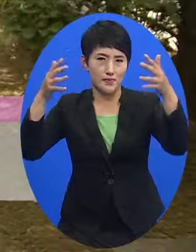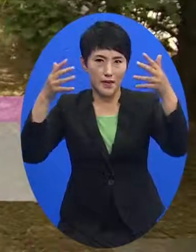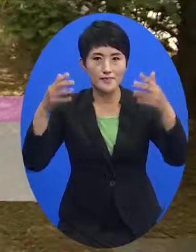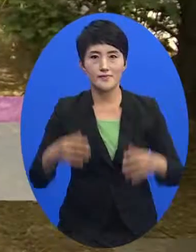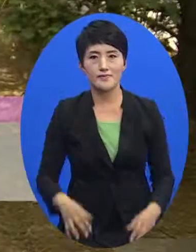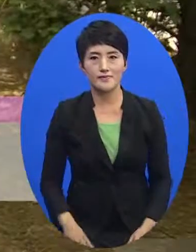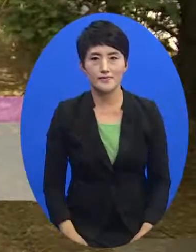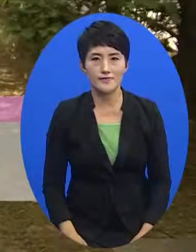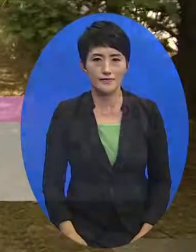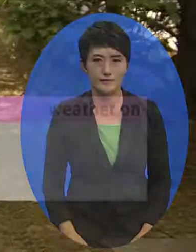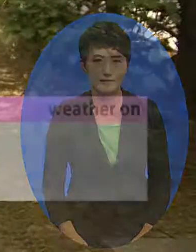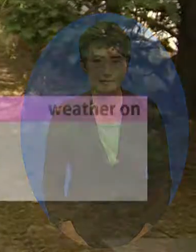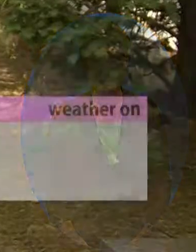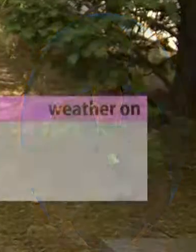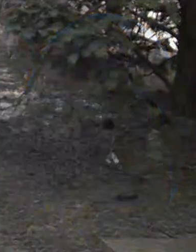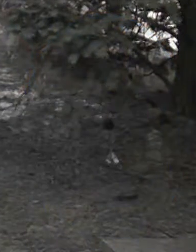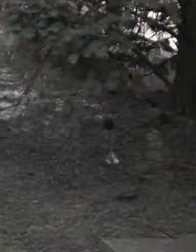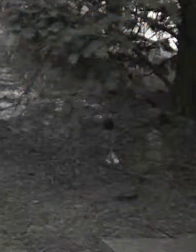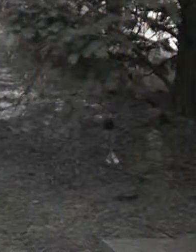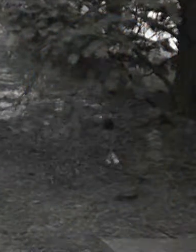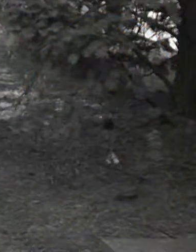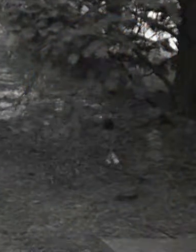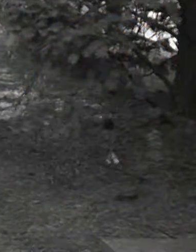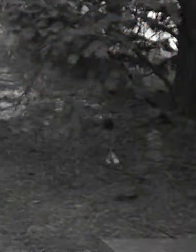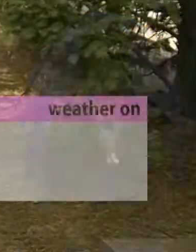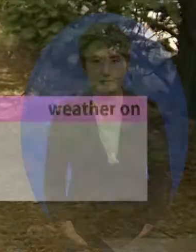강하게 부는 곳이 있겠습니다.